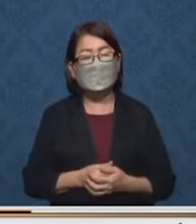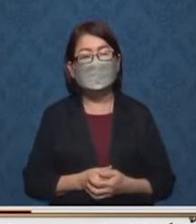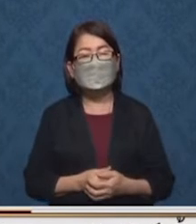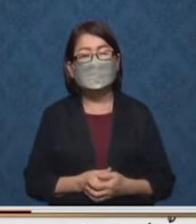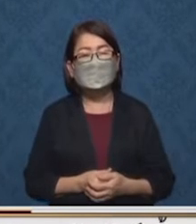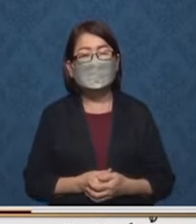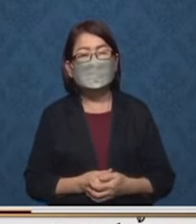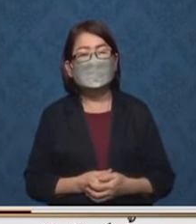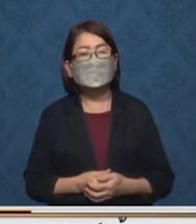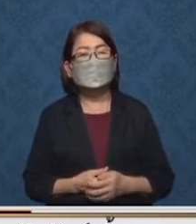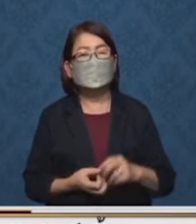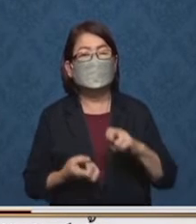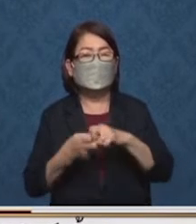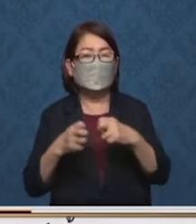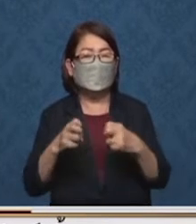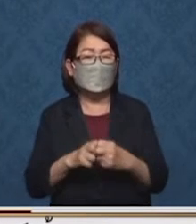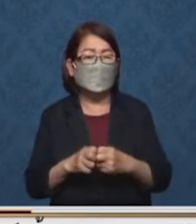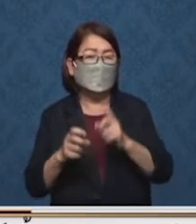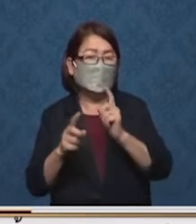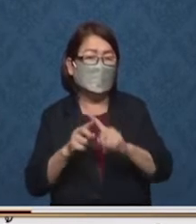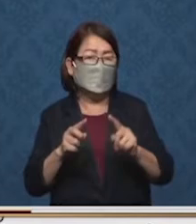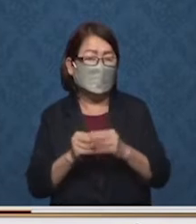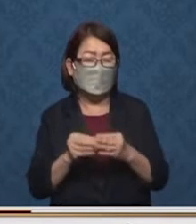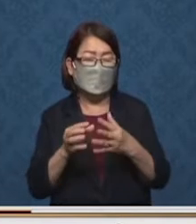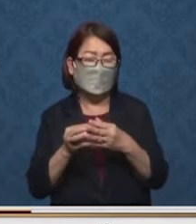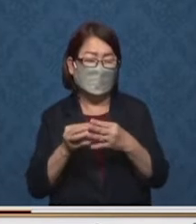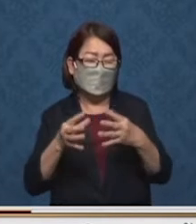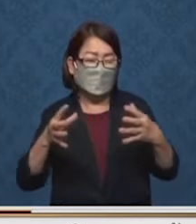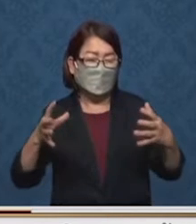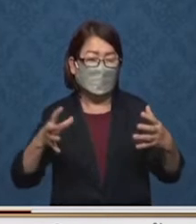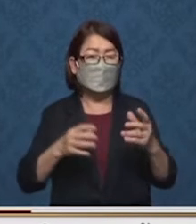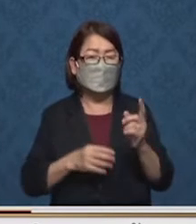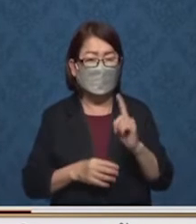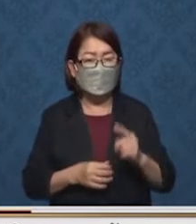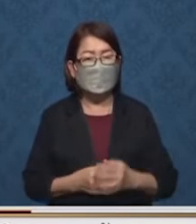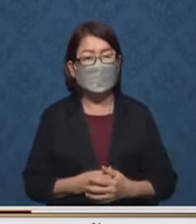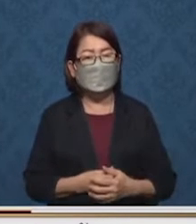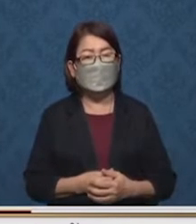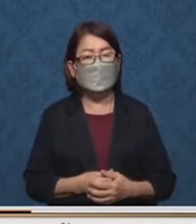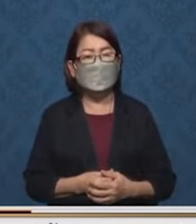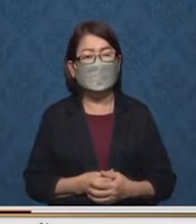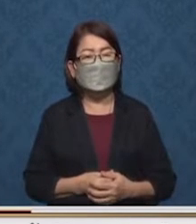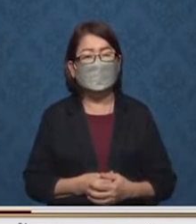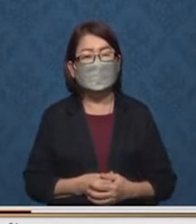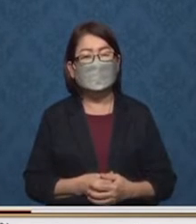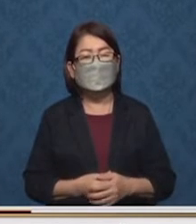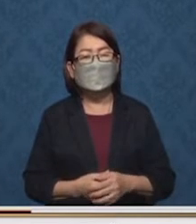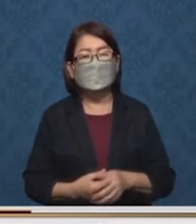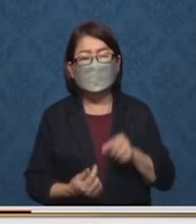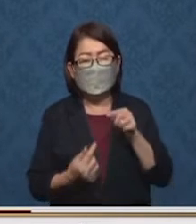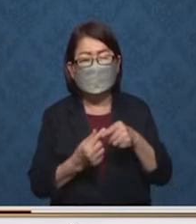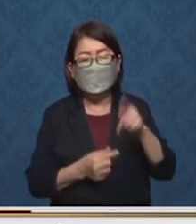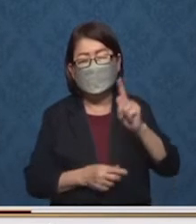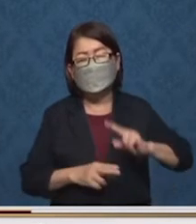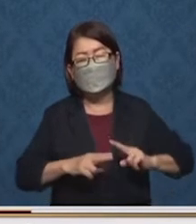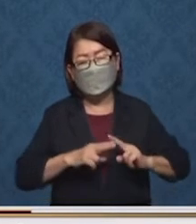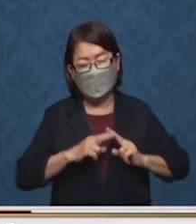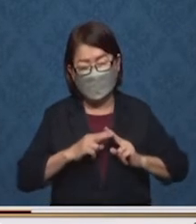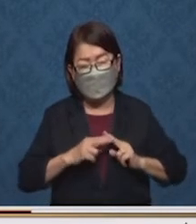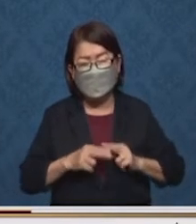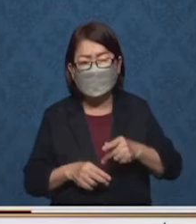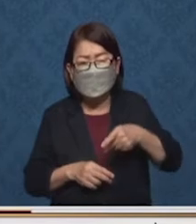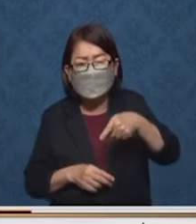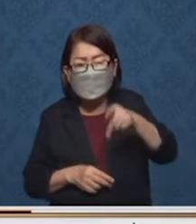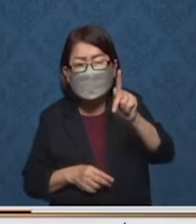เหตุการณ์ทั้งหลายของผมมันเกิดขึ้นอย่าเห็นแก่ประโยชน์ครับมีประโยชน์